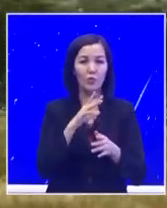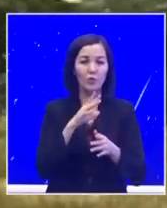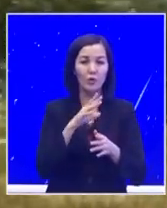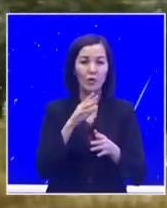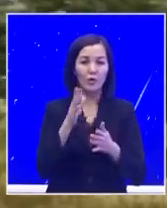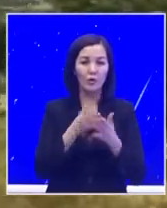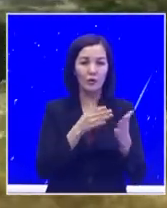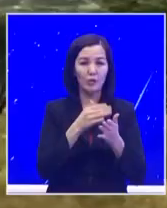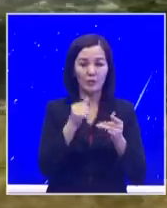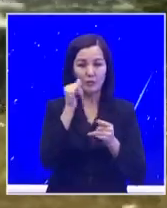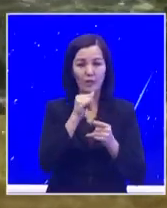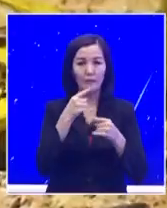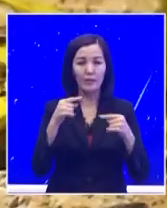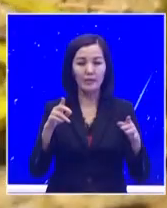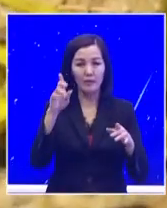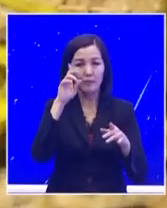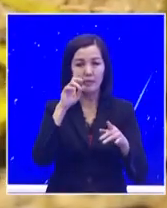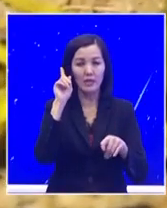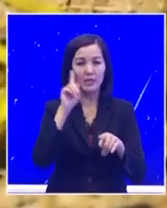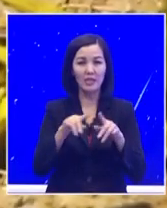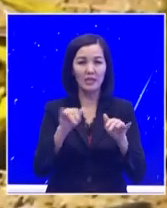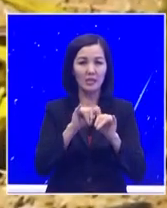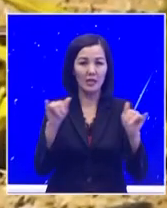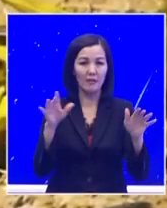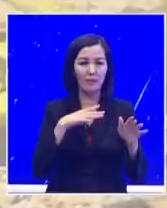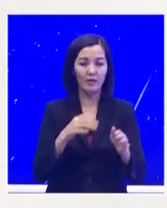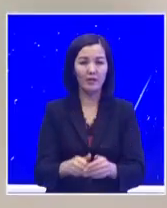үлгермегендіктен шегірткелер өзге елдерге тез тарап кеткен.